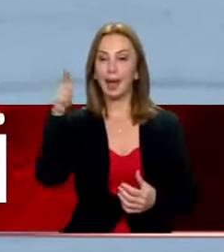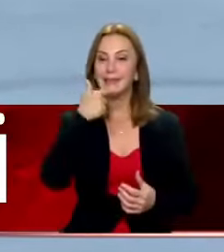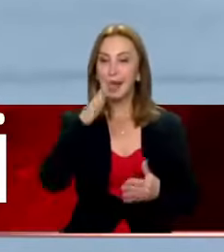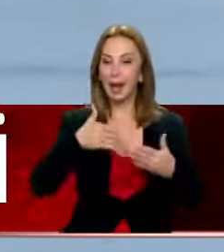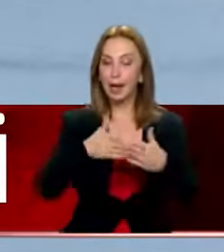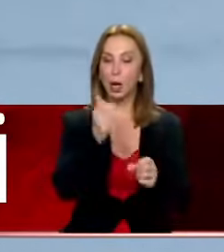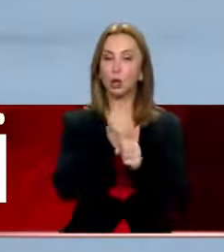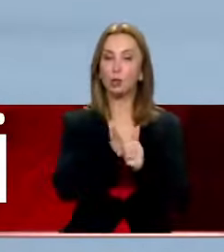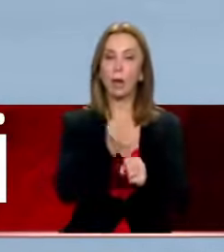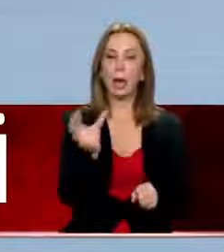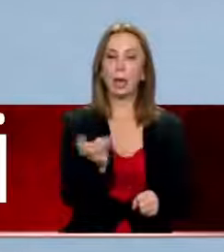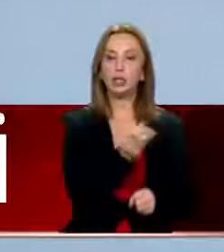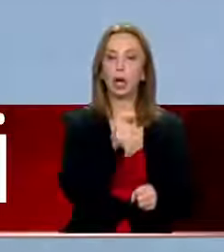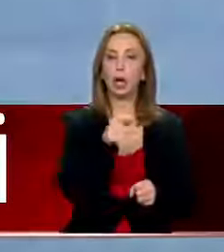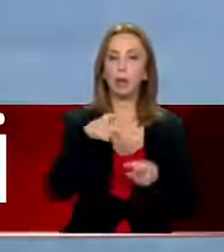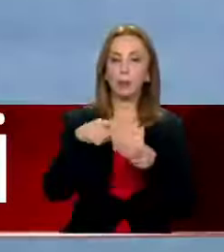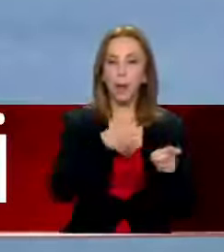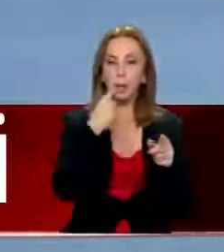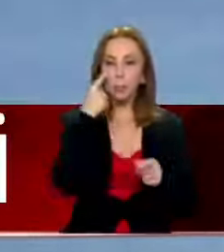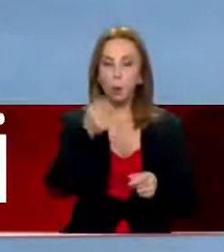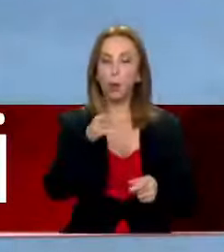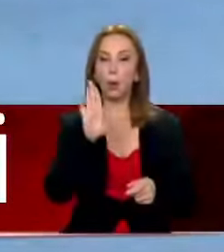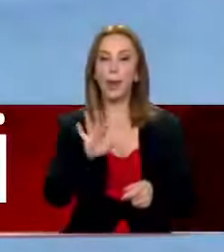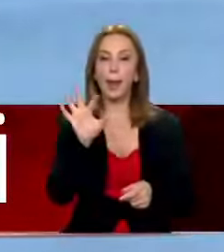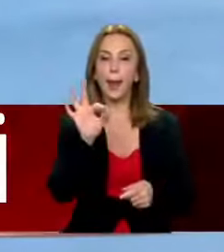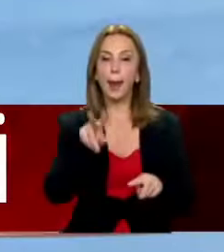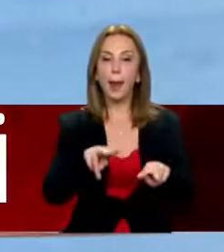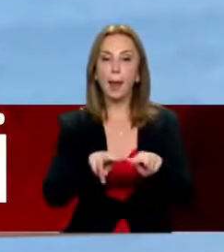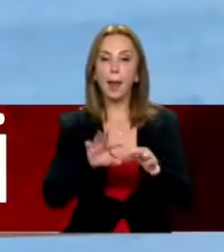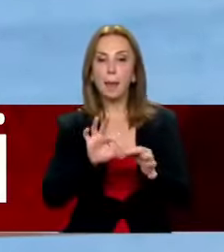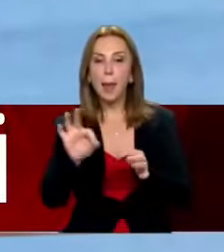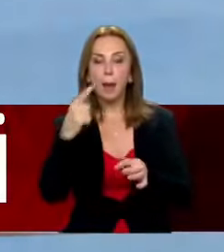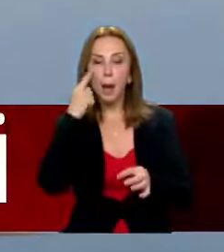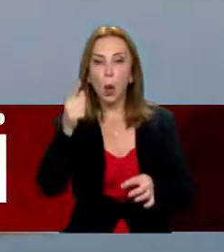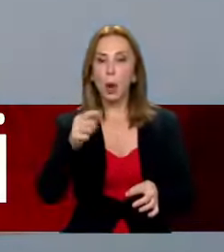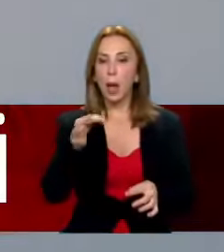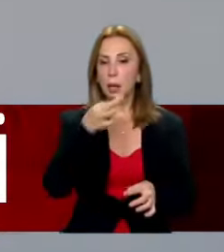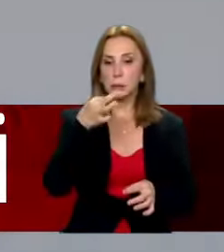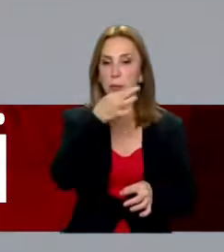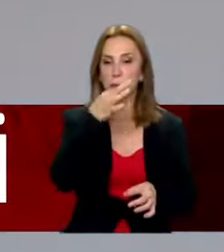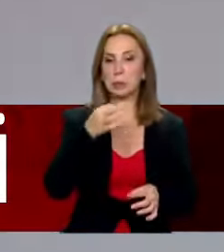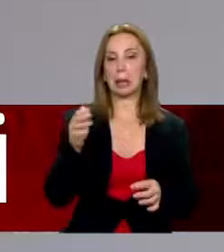ekipleri göçmen kaçakçısını kovaladık gerekçesiyle karaya 50 metre mesafeye kadar yaklaşmıştı